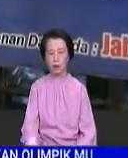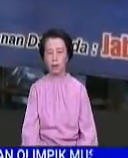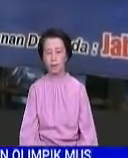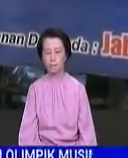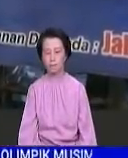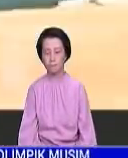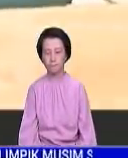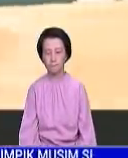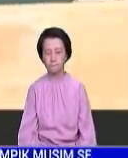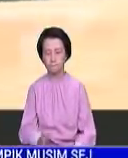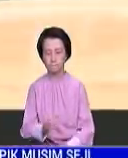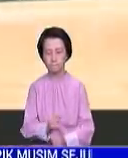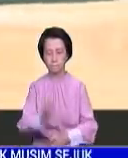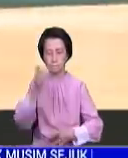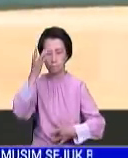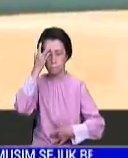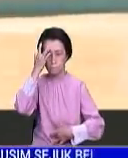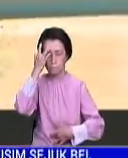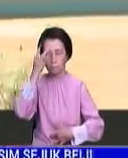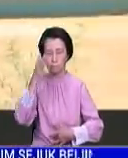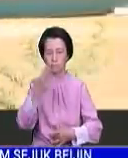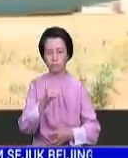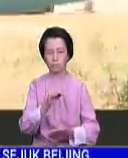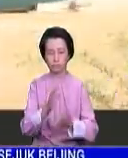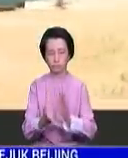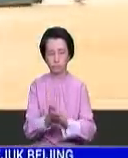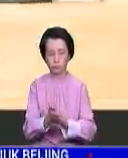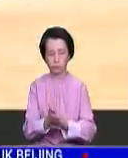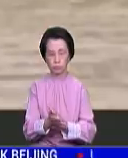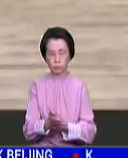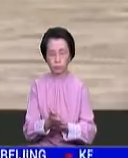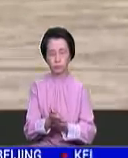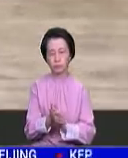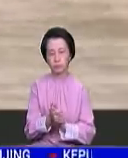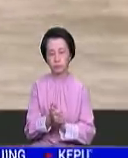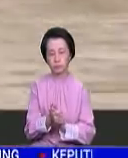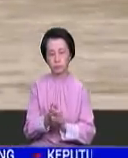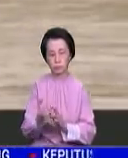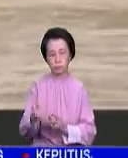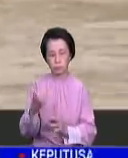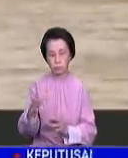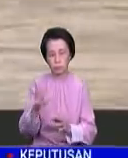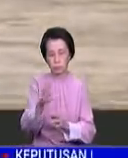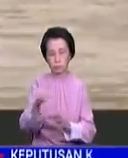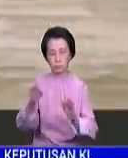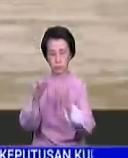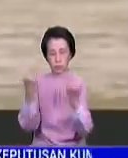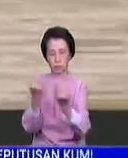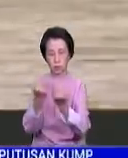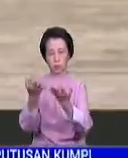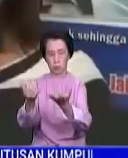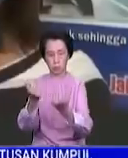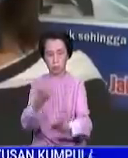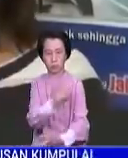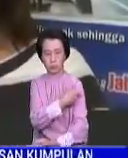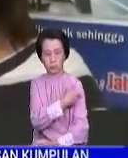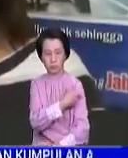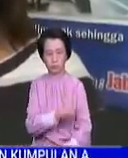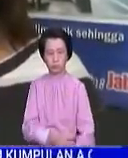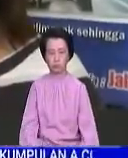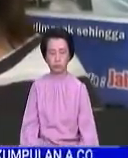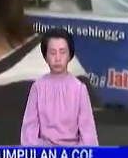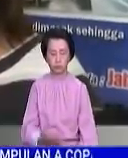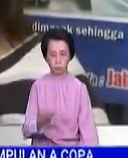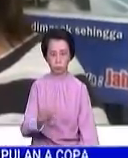kono penyakit kuon gila itu. Jadi anu akai satu keluarga ino ina kijarum. Sero